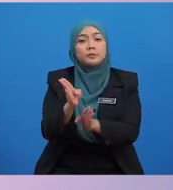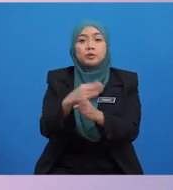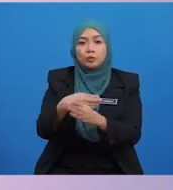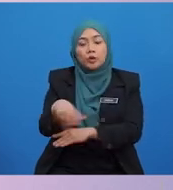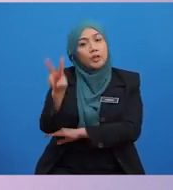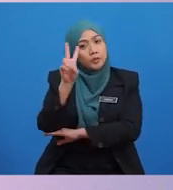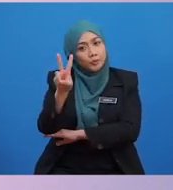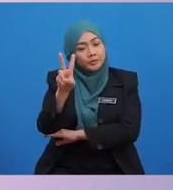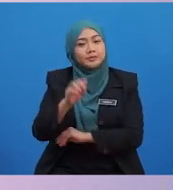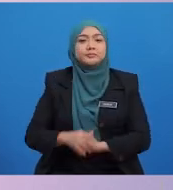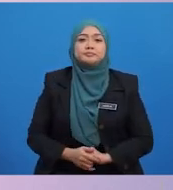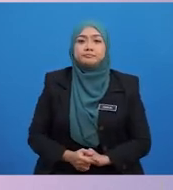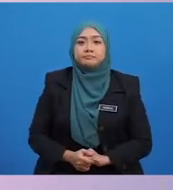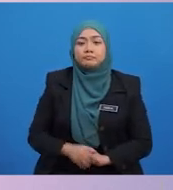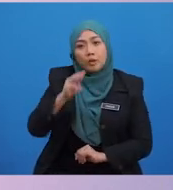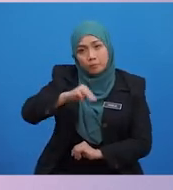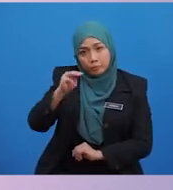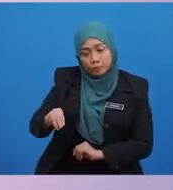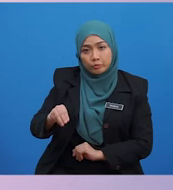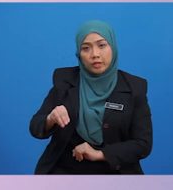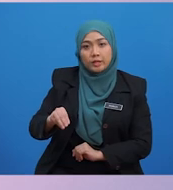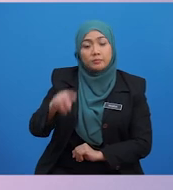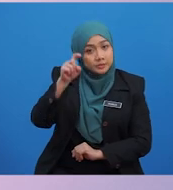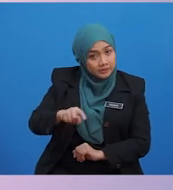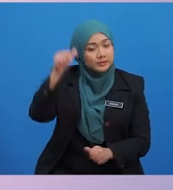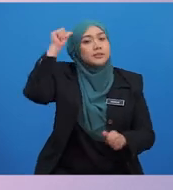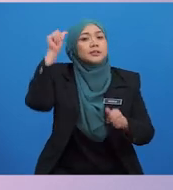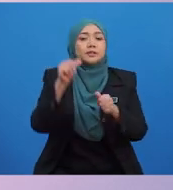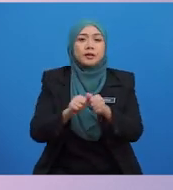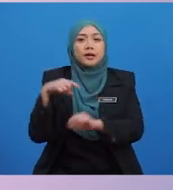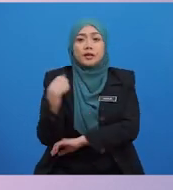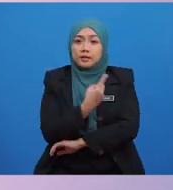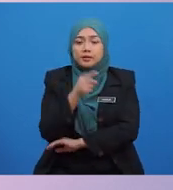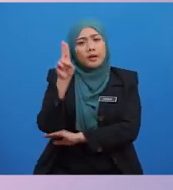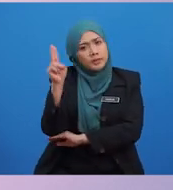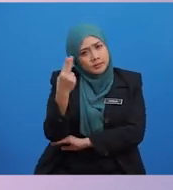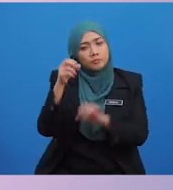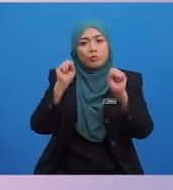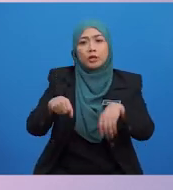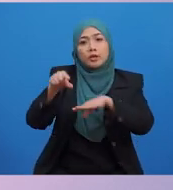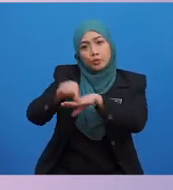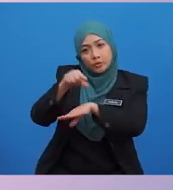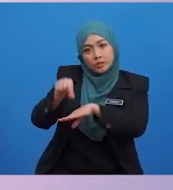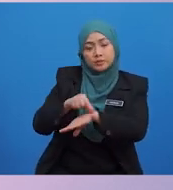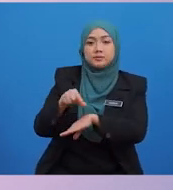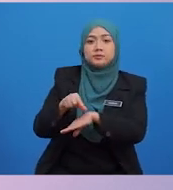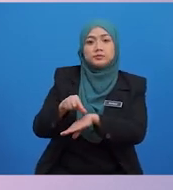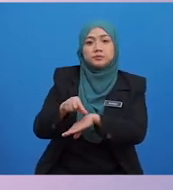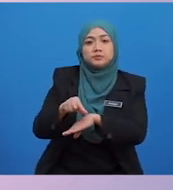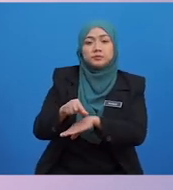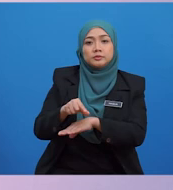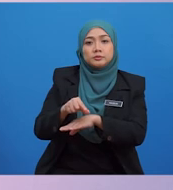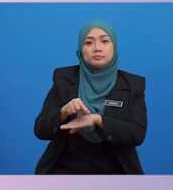peringatan disini kita hanya boleh menggunakan petul ini dengan menu kepada satu segitiga